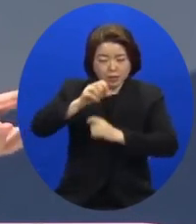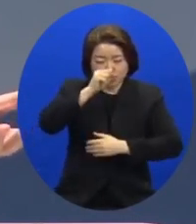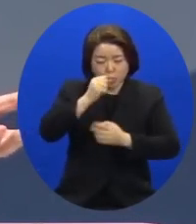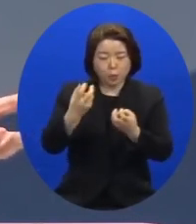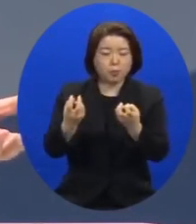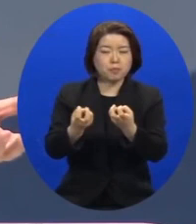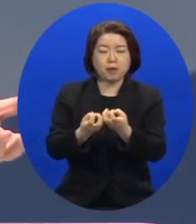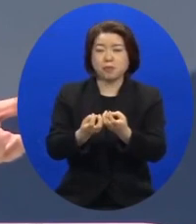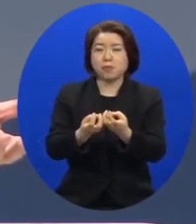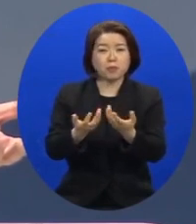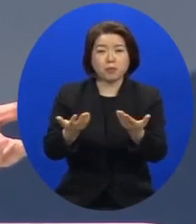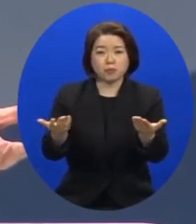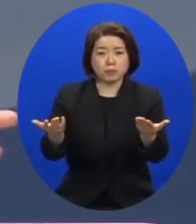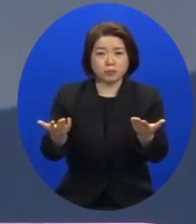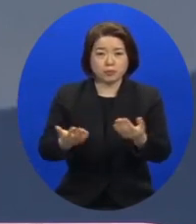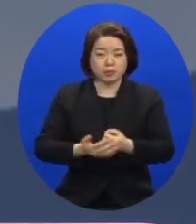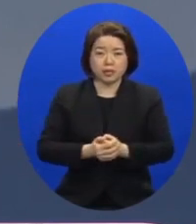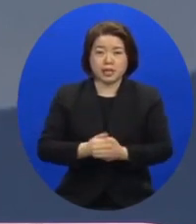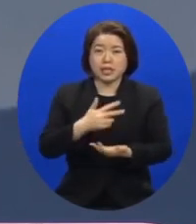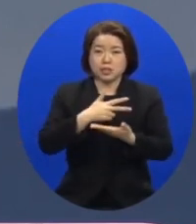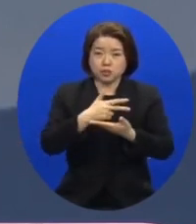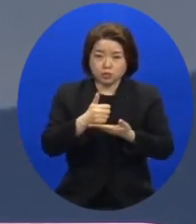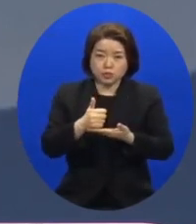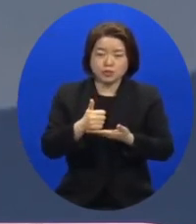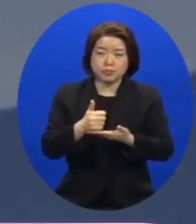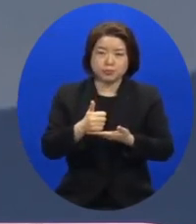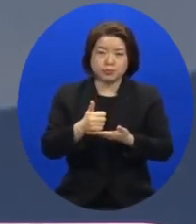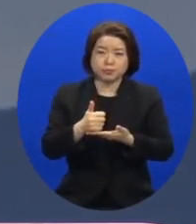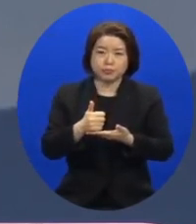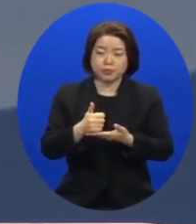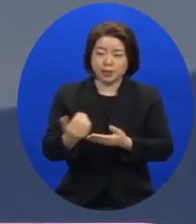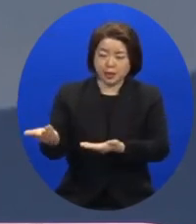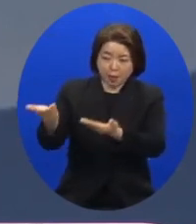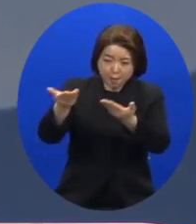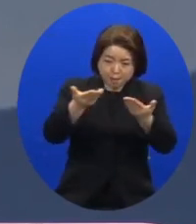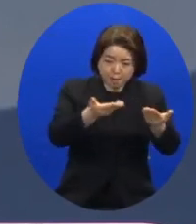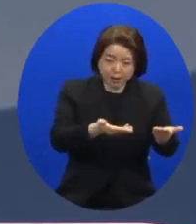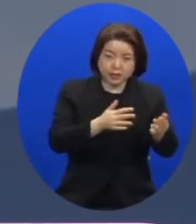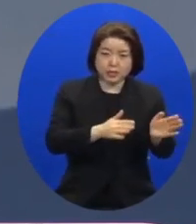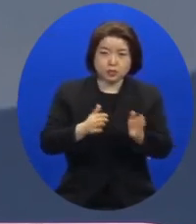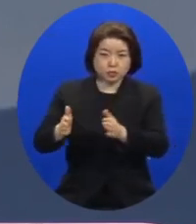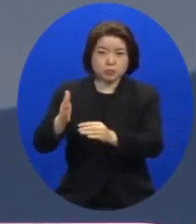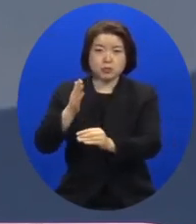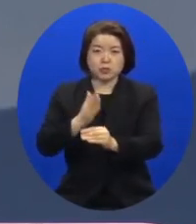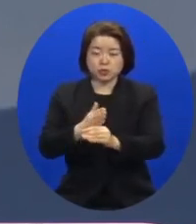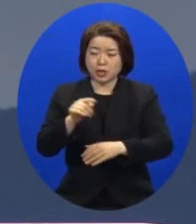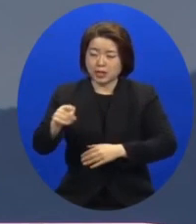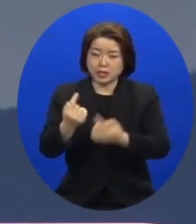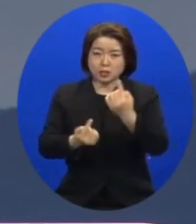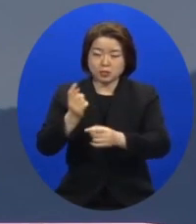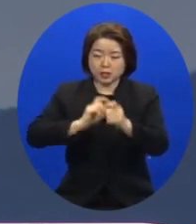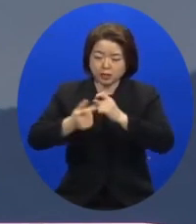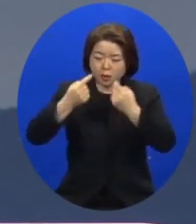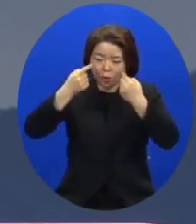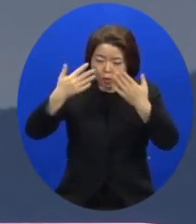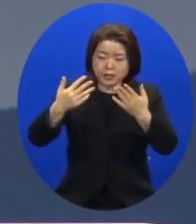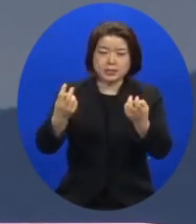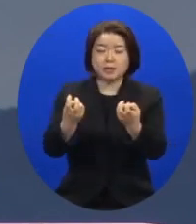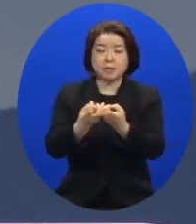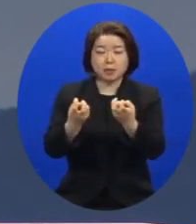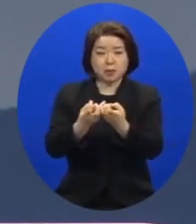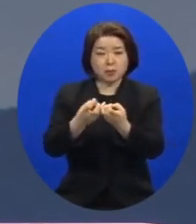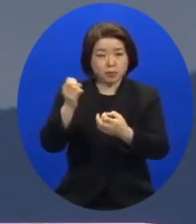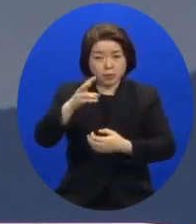방법이 어디 있습니까 주님을 낮에 할 준비 중에 이것보다 더 확실한 방법이 어디